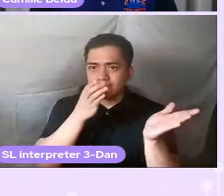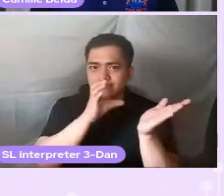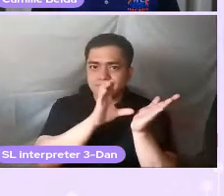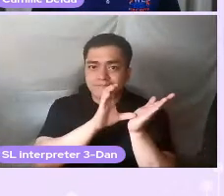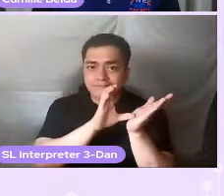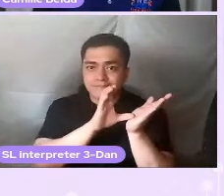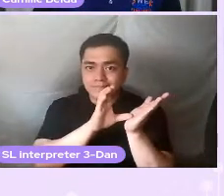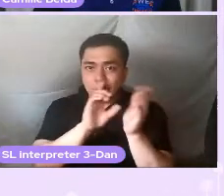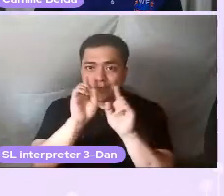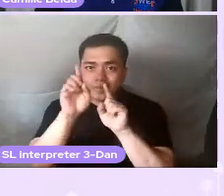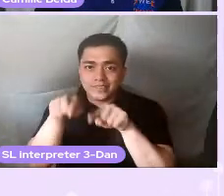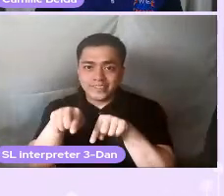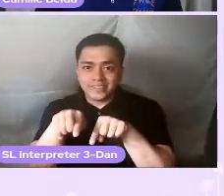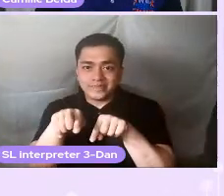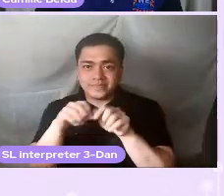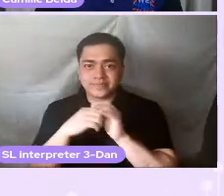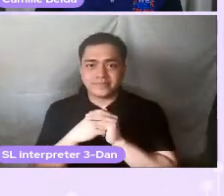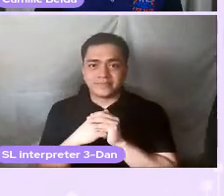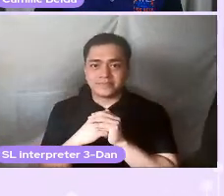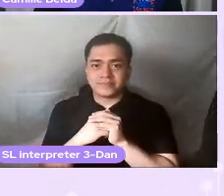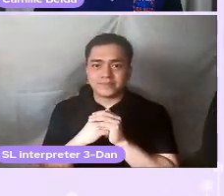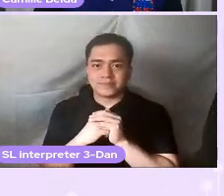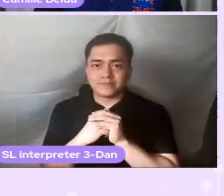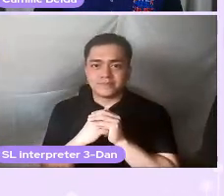answers. Shutdown.